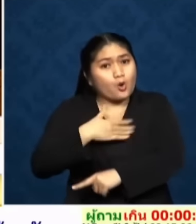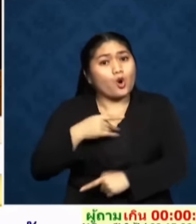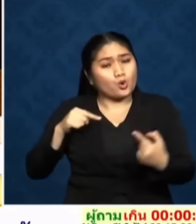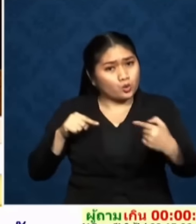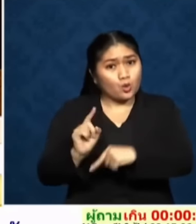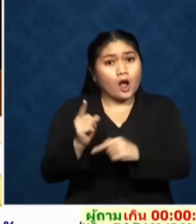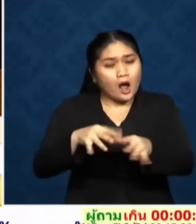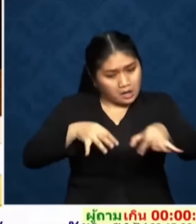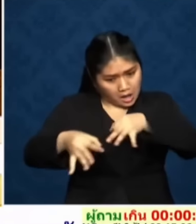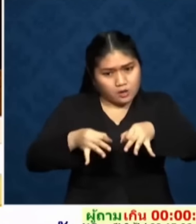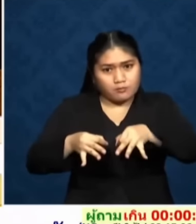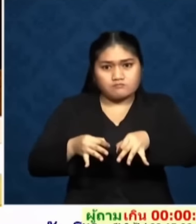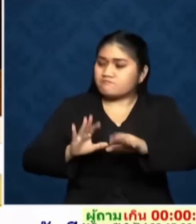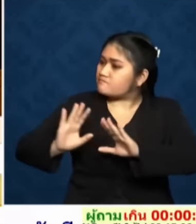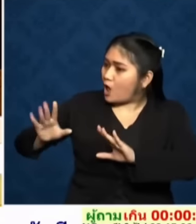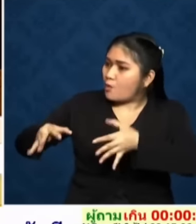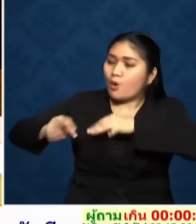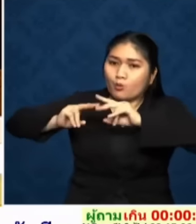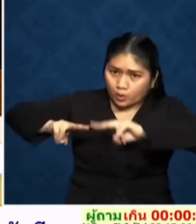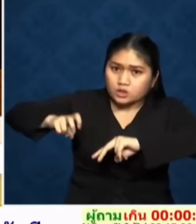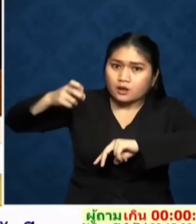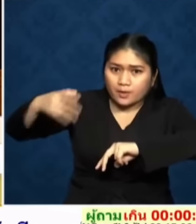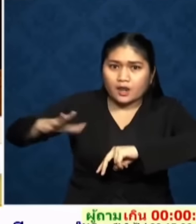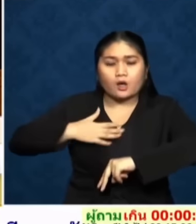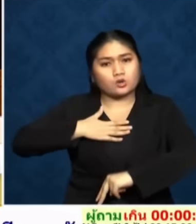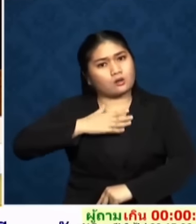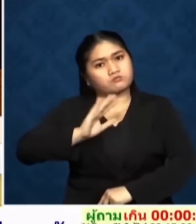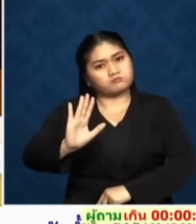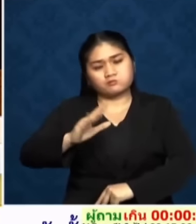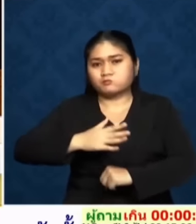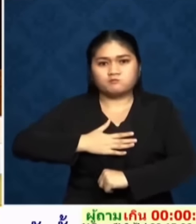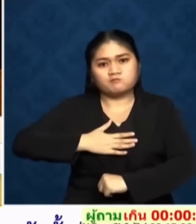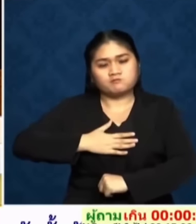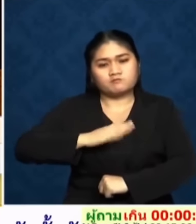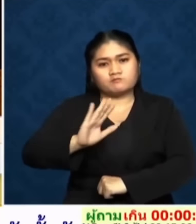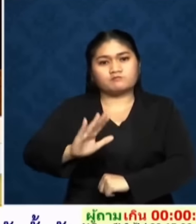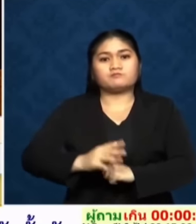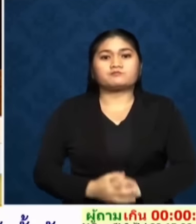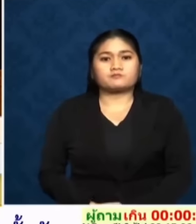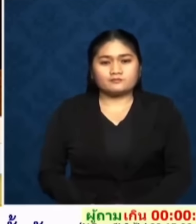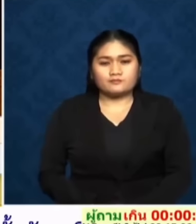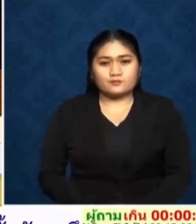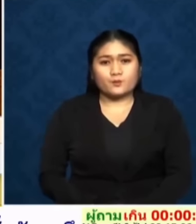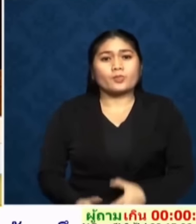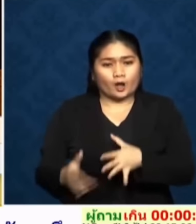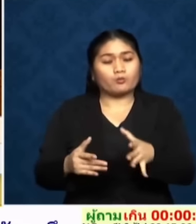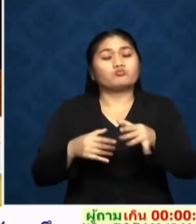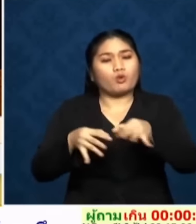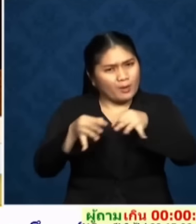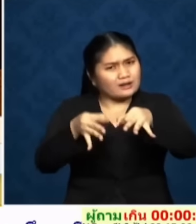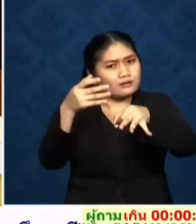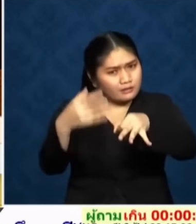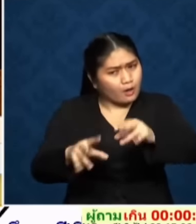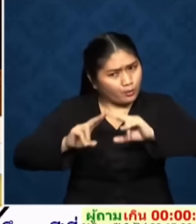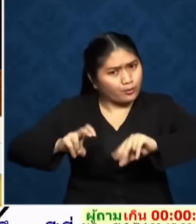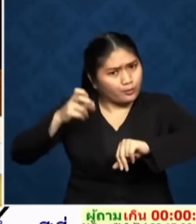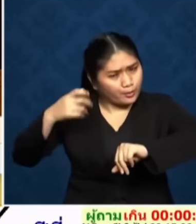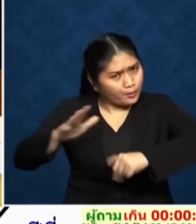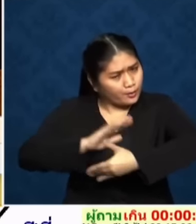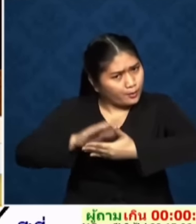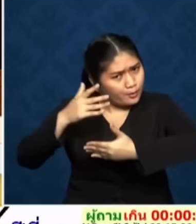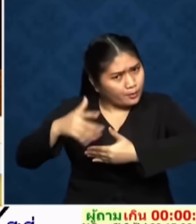การอภิปราย ผมวินิจฉัยแล้วนะครับการวินิจฉัยว่าให้ดำเนินการต่อหรือให้หยุดก็เป็นอธิบดีท่านผมพยายามวินิจฉัยตามข้อบังคับ